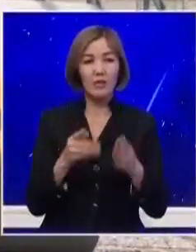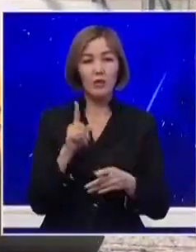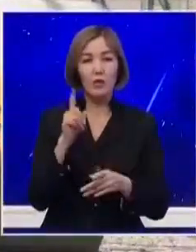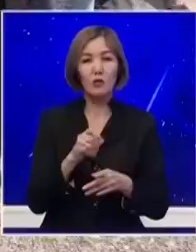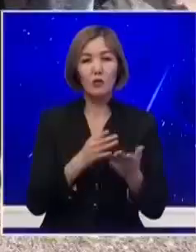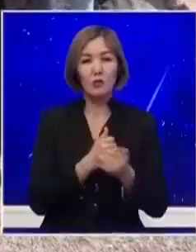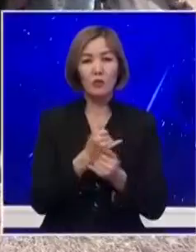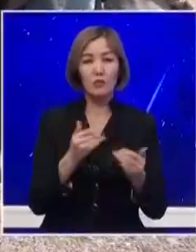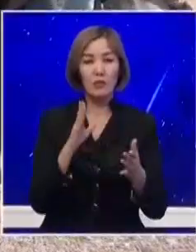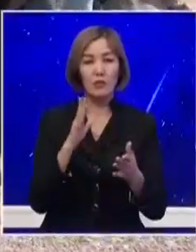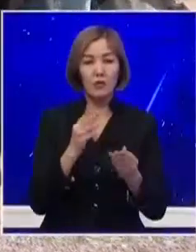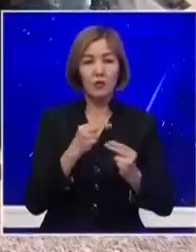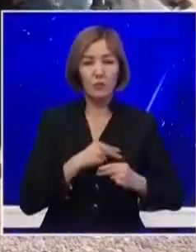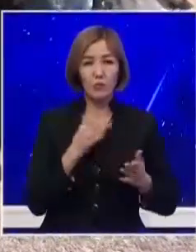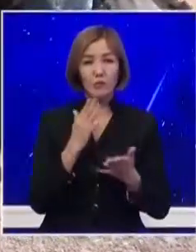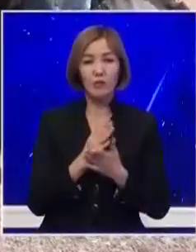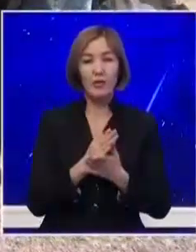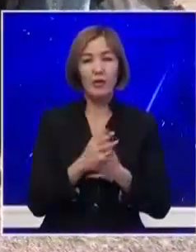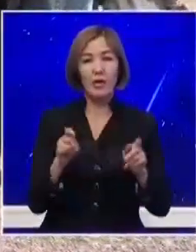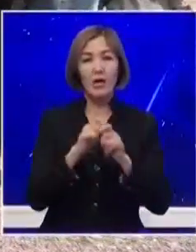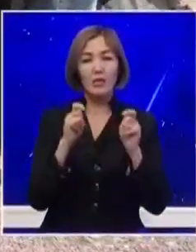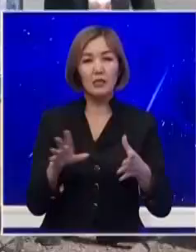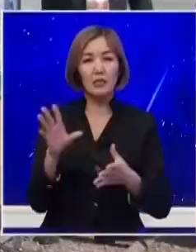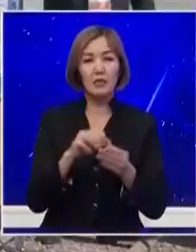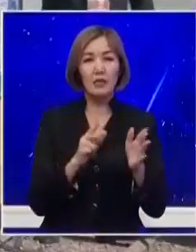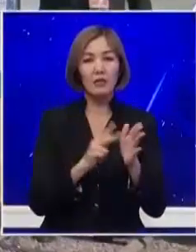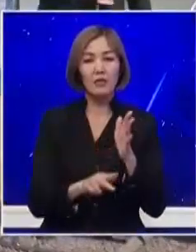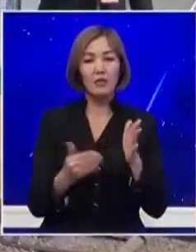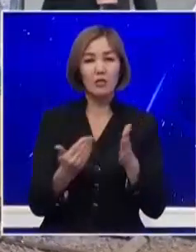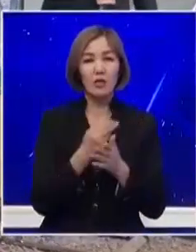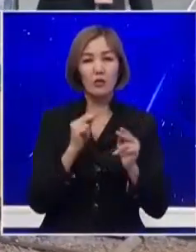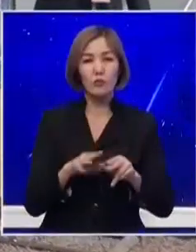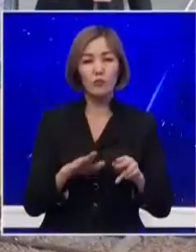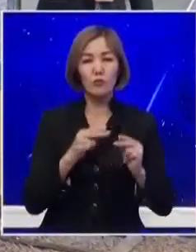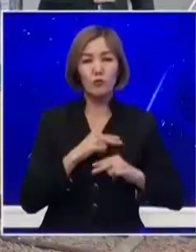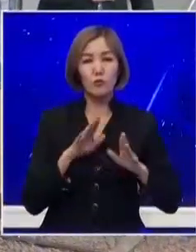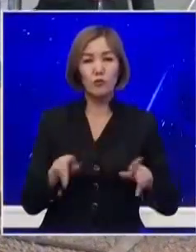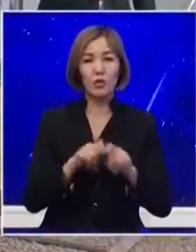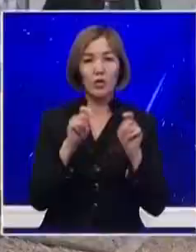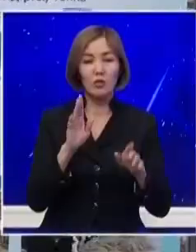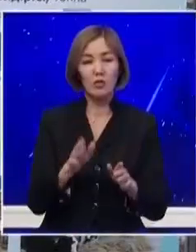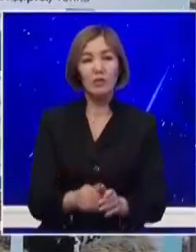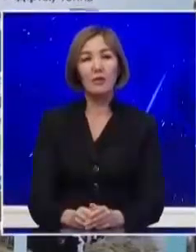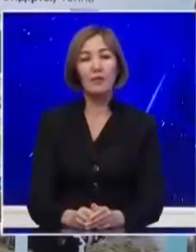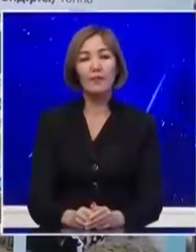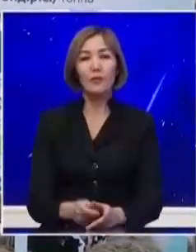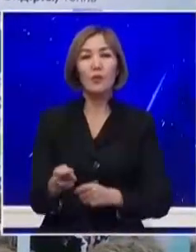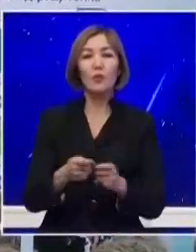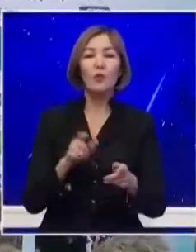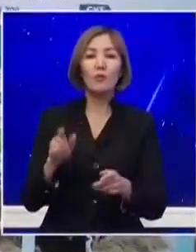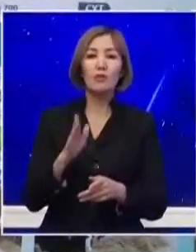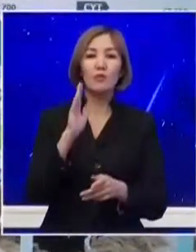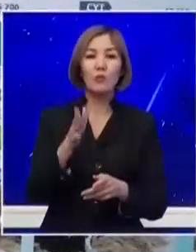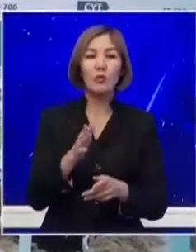аса қызметкер жұмыс істейді. Объектіні іске қосса тағы 80 жаңа жұмыс орны ашылады дейді компания өкілдері. Өңір басшысы